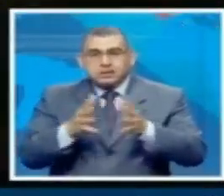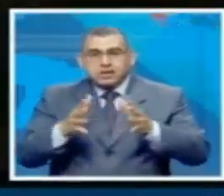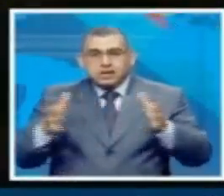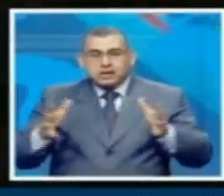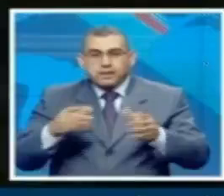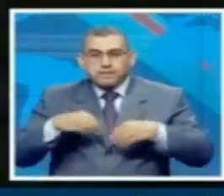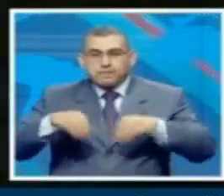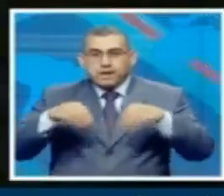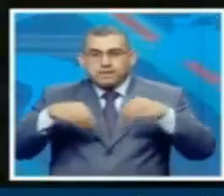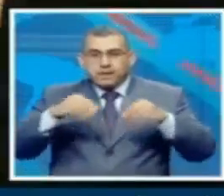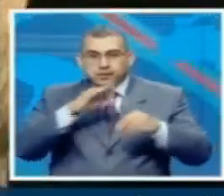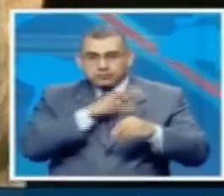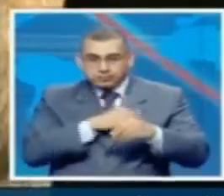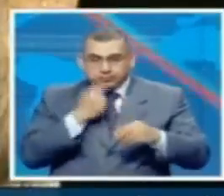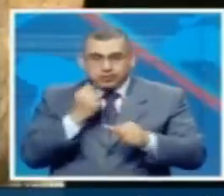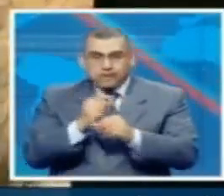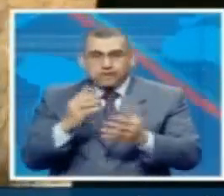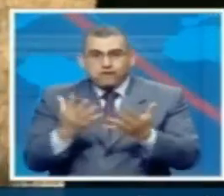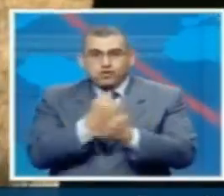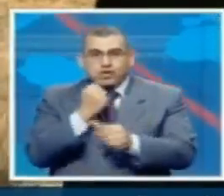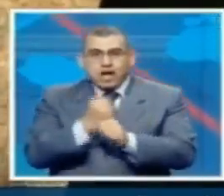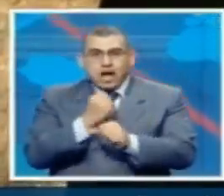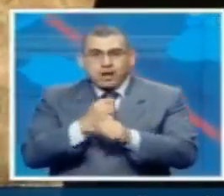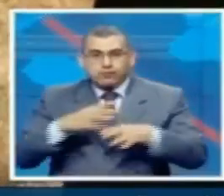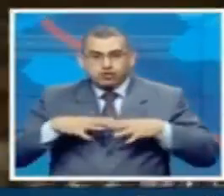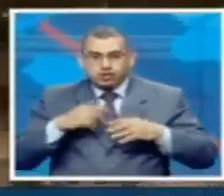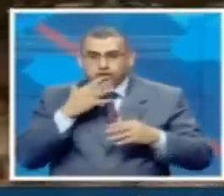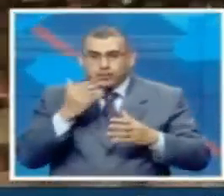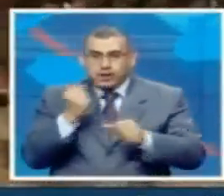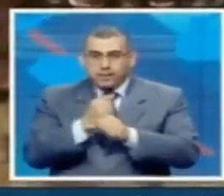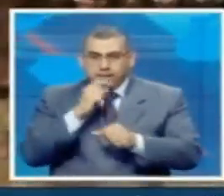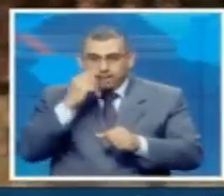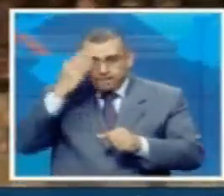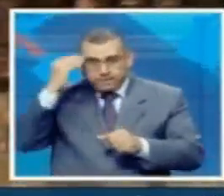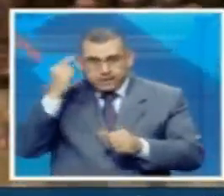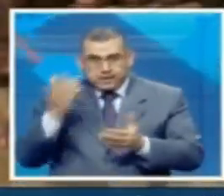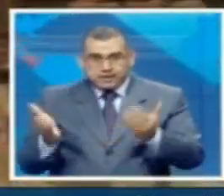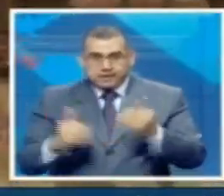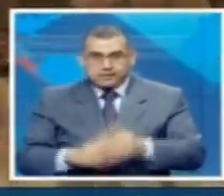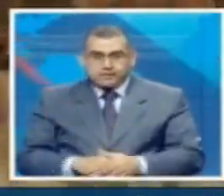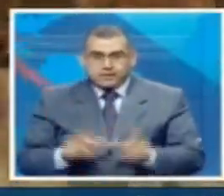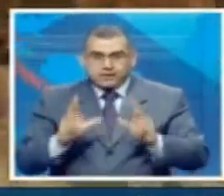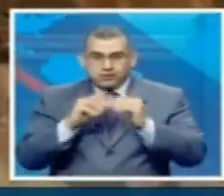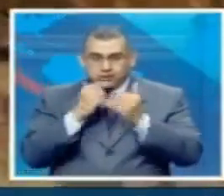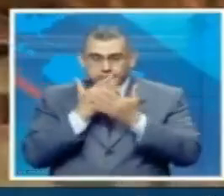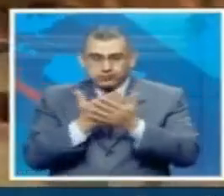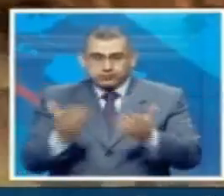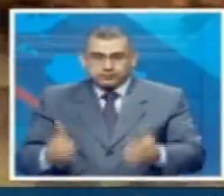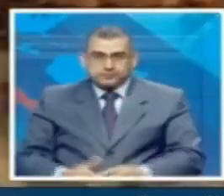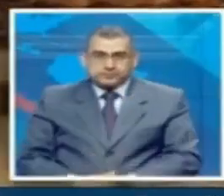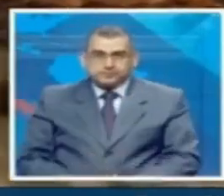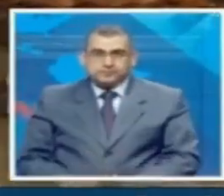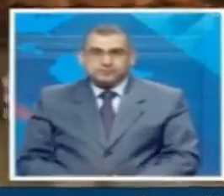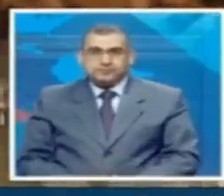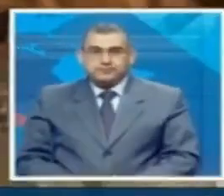المبيعات وخلق فرص جديده للشباب والمراه سوزن مصطفى التلفزيون المصري